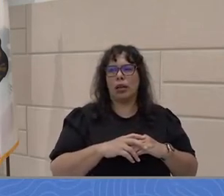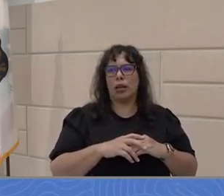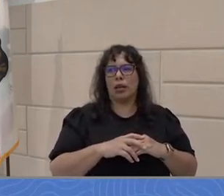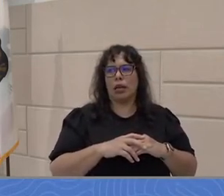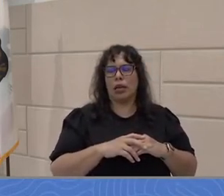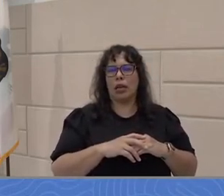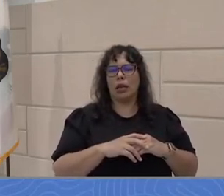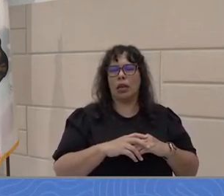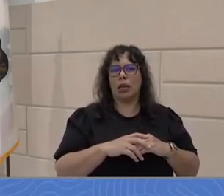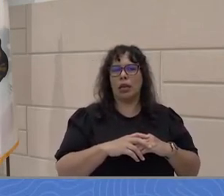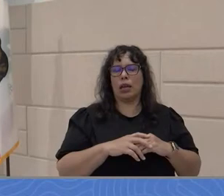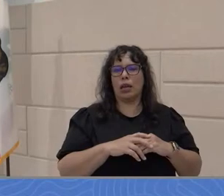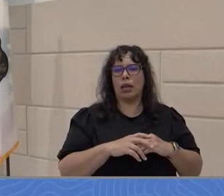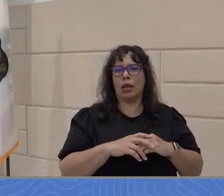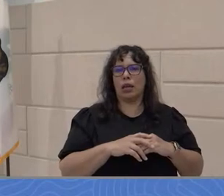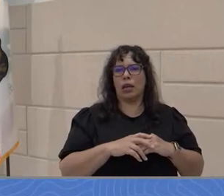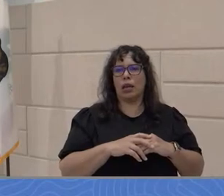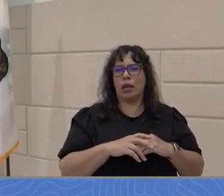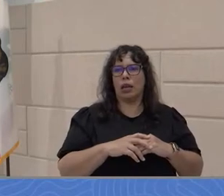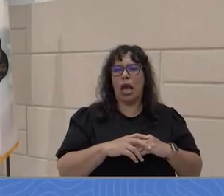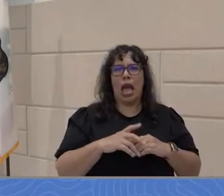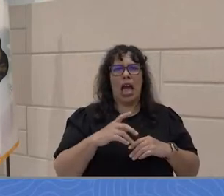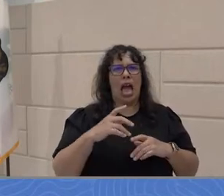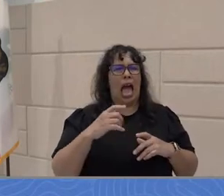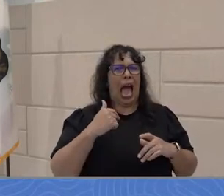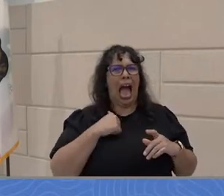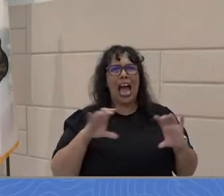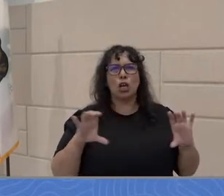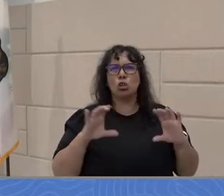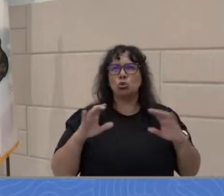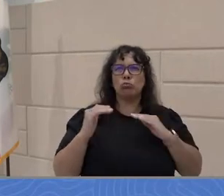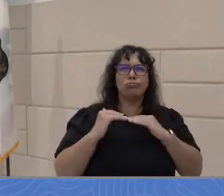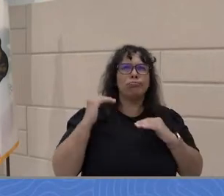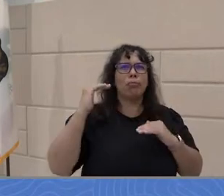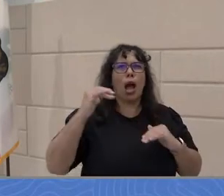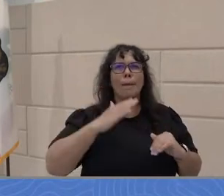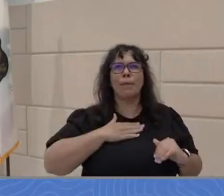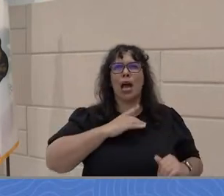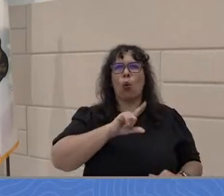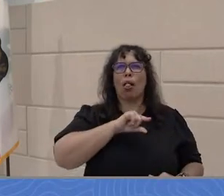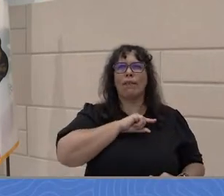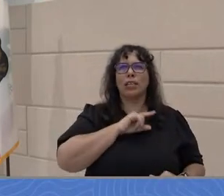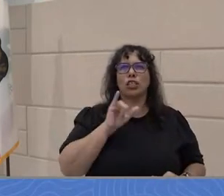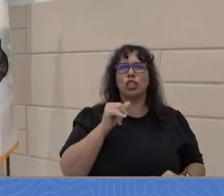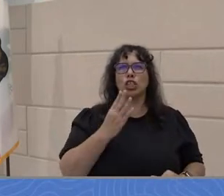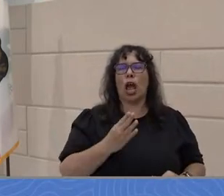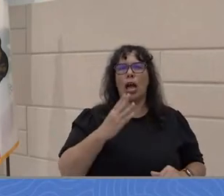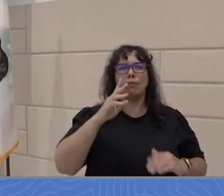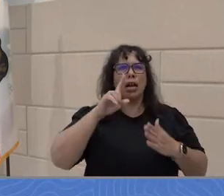គាត់ប្រឹងប្រែងសពយ៉ាងហើយក្នុងការជួយសិស្សដូចជាឆែកមើលកម្ដៅរប